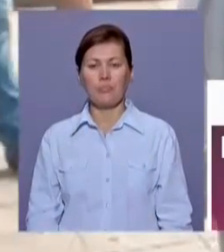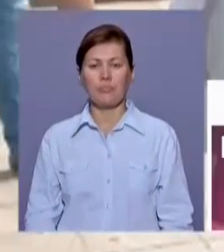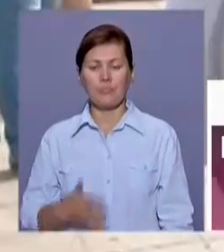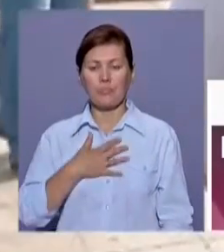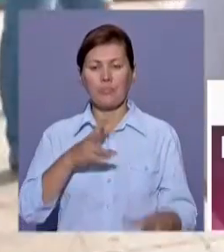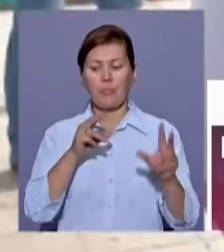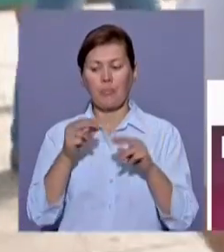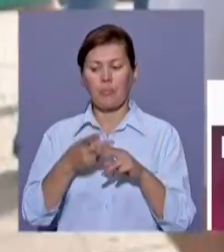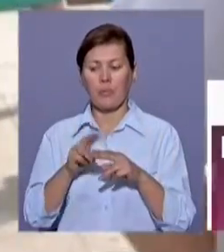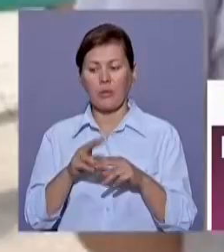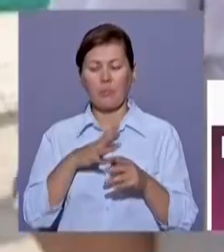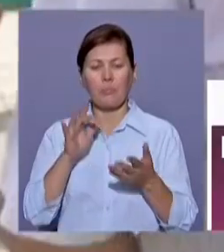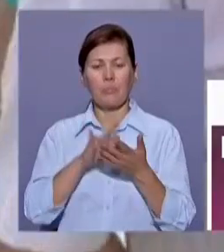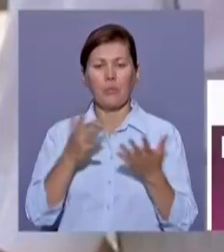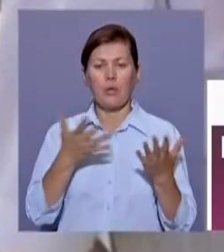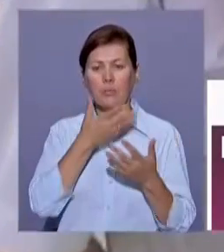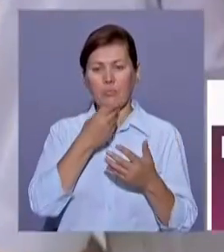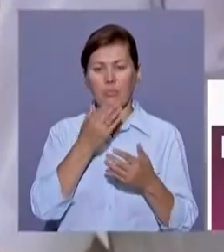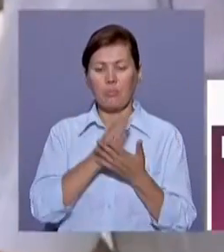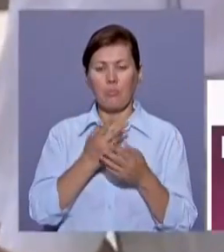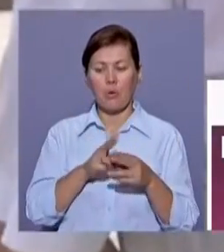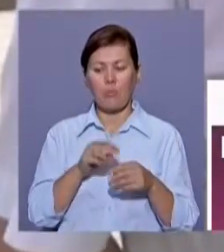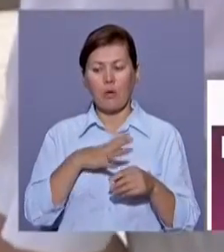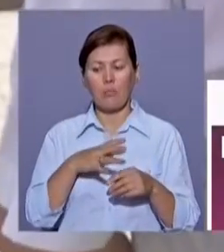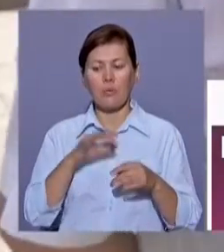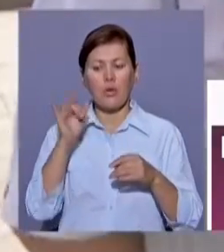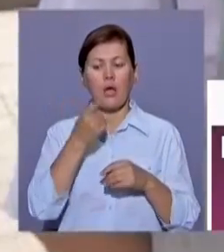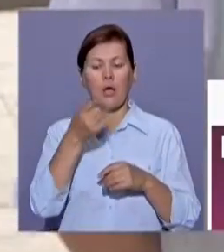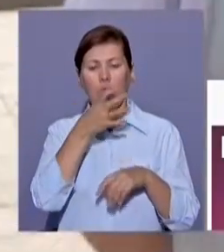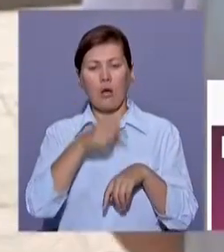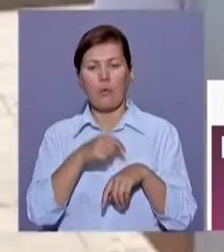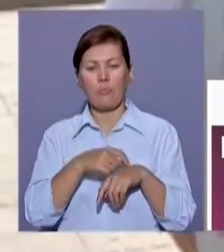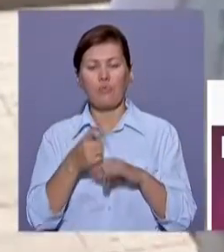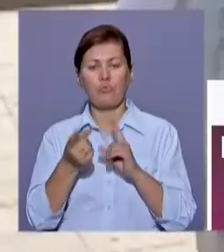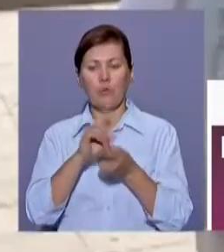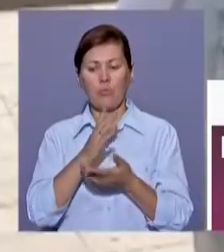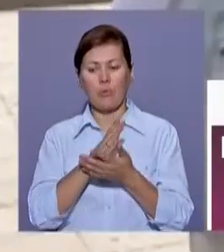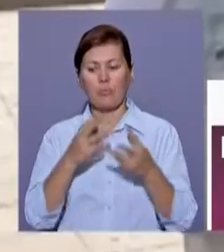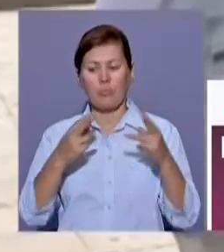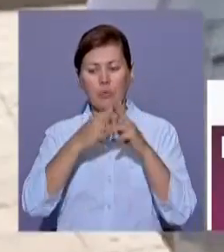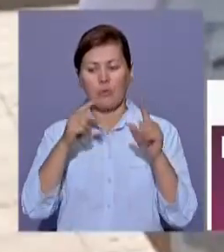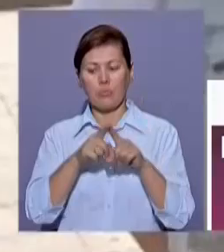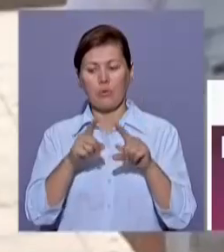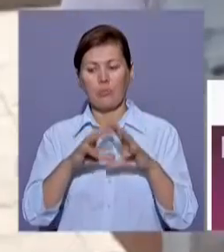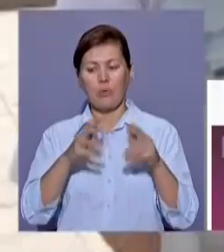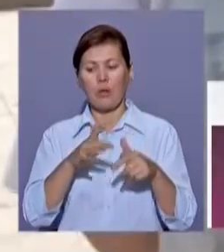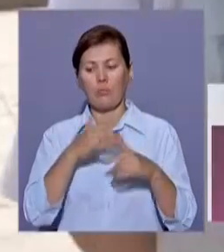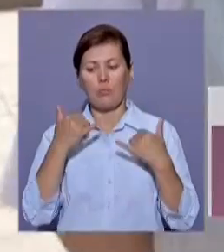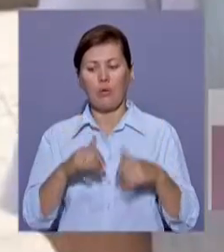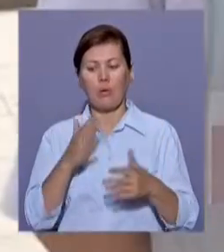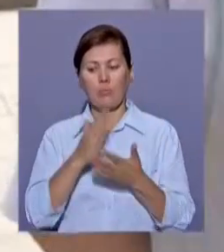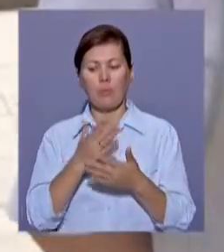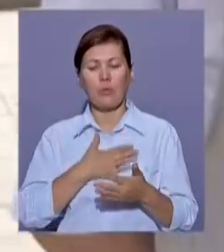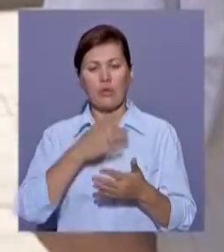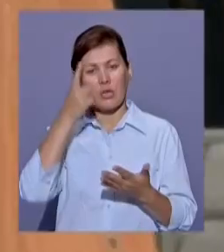Мен бақыттымын. Қазір қаламыз қандай әсем. Қалай бар жоғы аз ғана уақыттың ішінде өзгерді. Астана әлемді әлі талай таң қалдырады. Мен